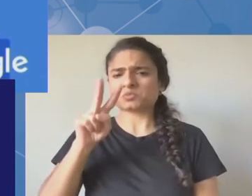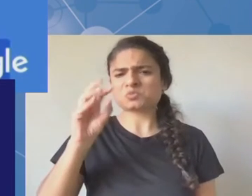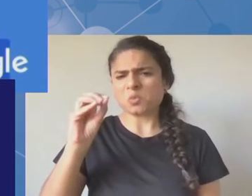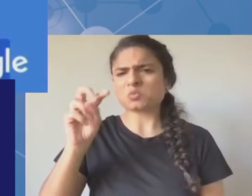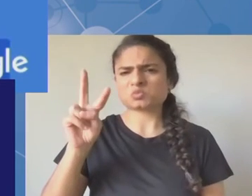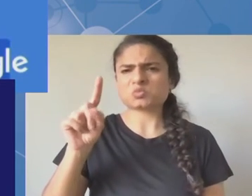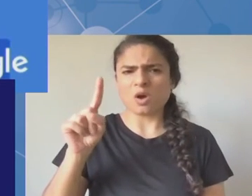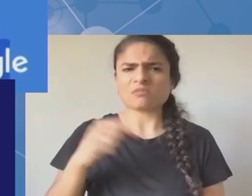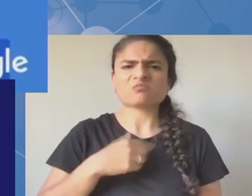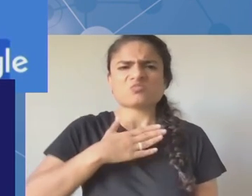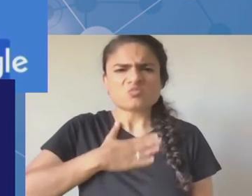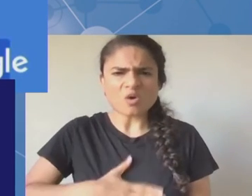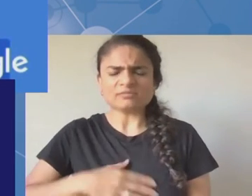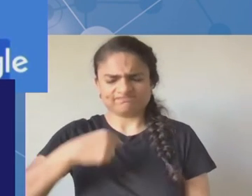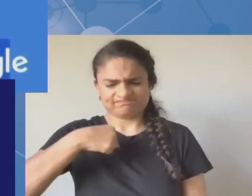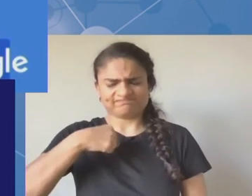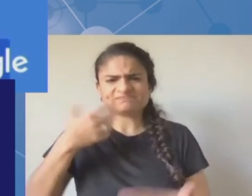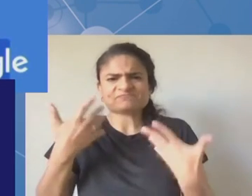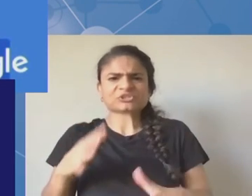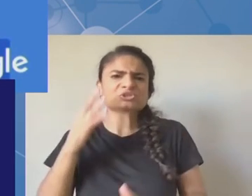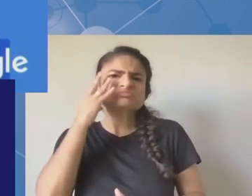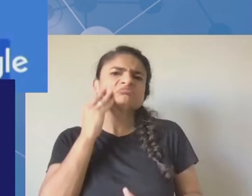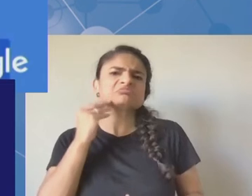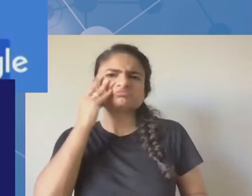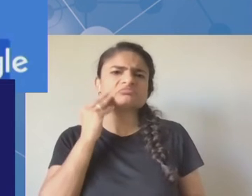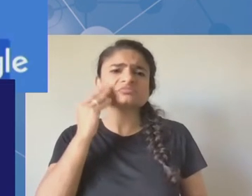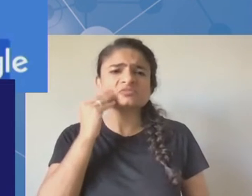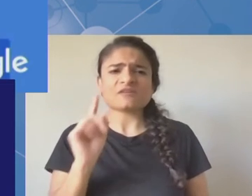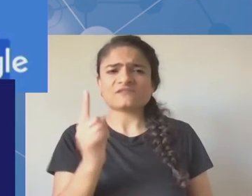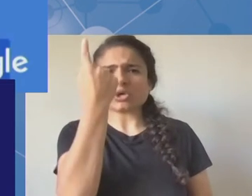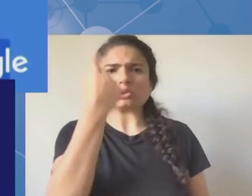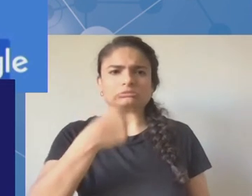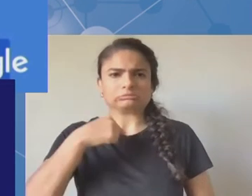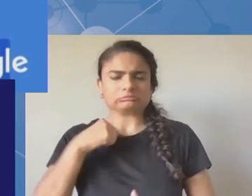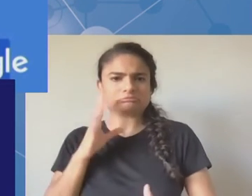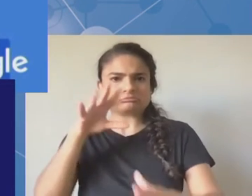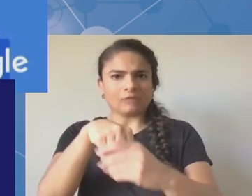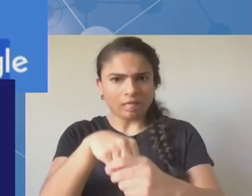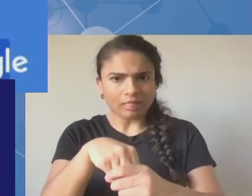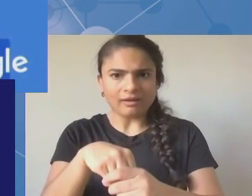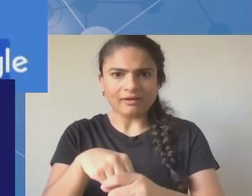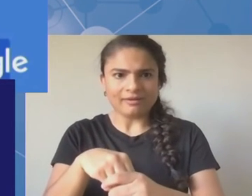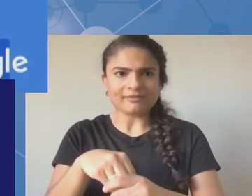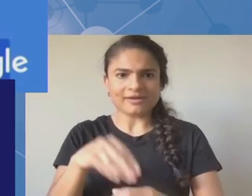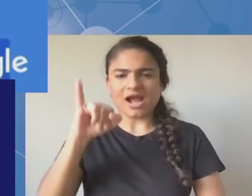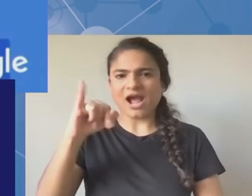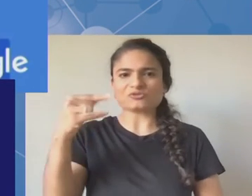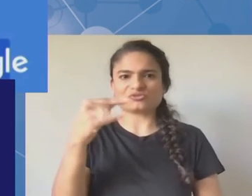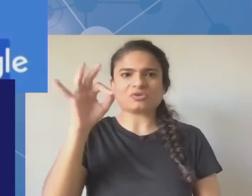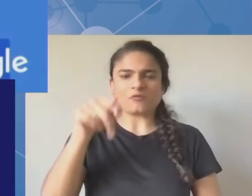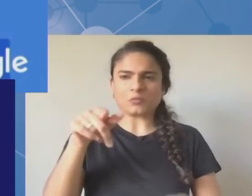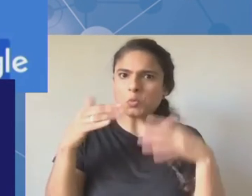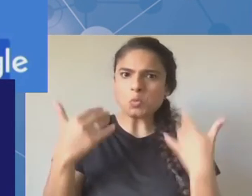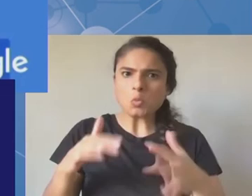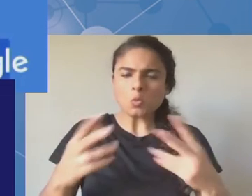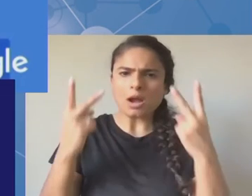и поблагодарить за эту сессию, за те сессии, в которых я участвовал в ходе